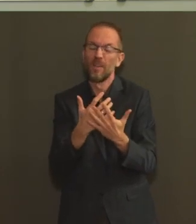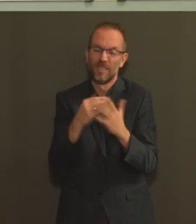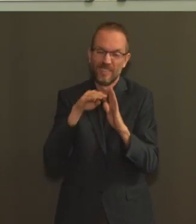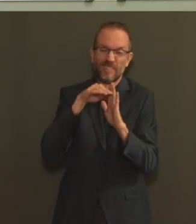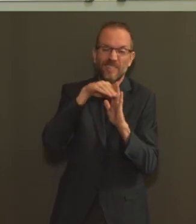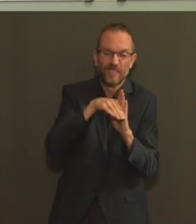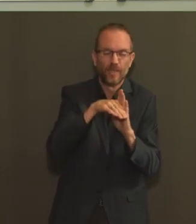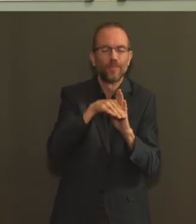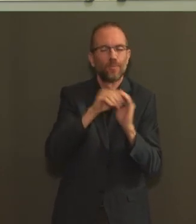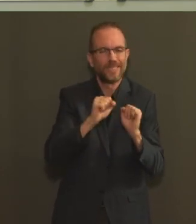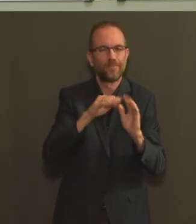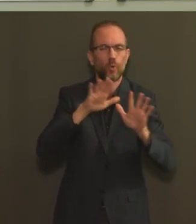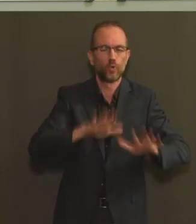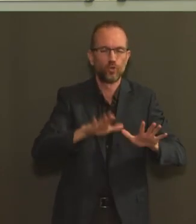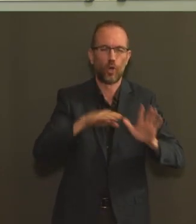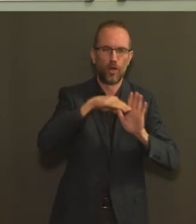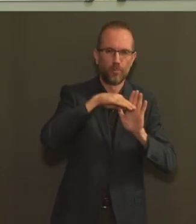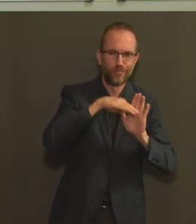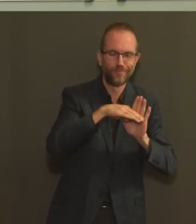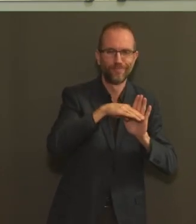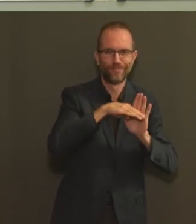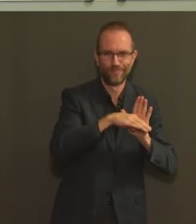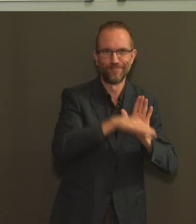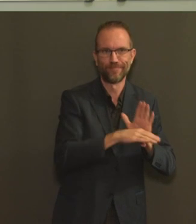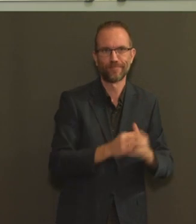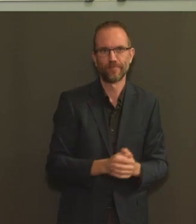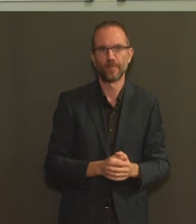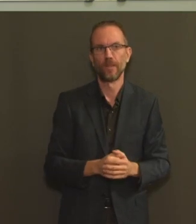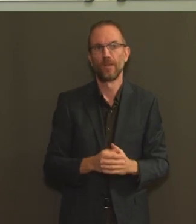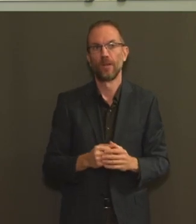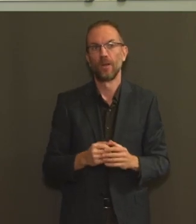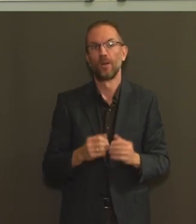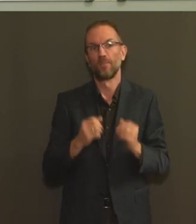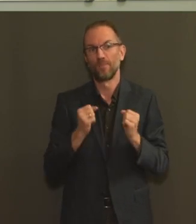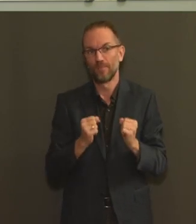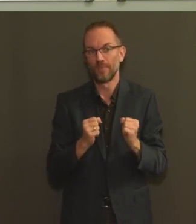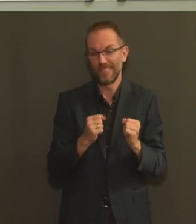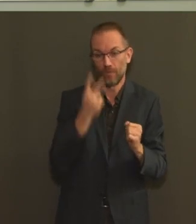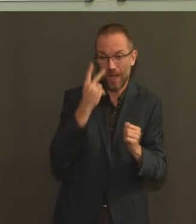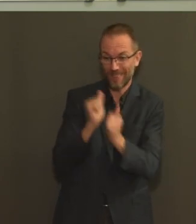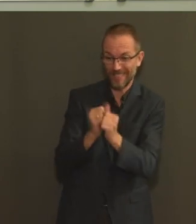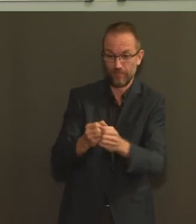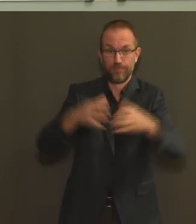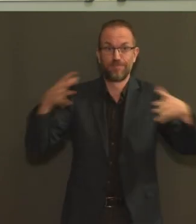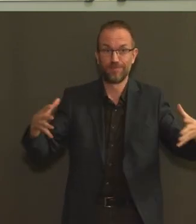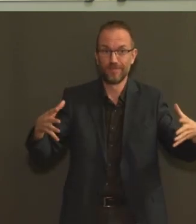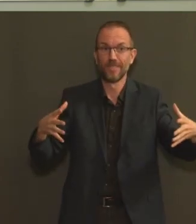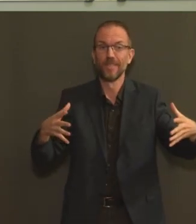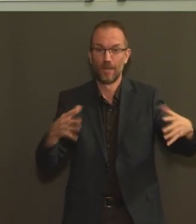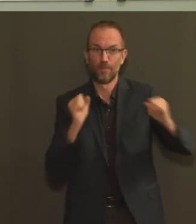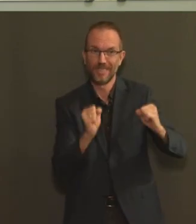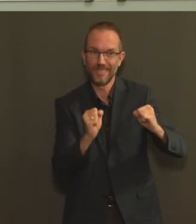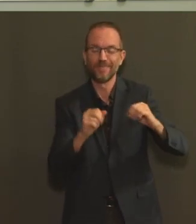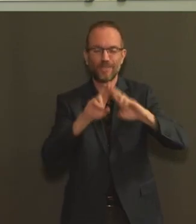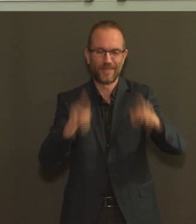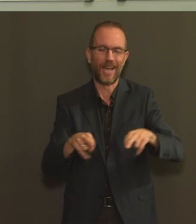positifs qui sera moins important. Cette baisse des contaminations s'observe actuellement dans toutes les tranches